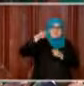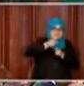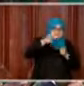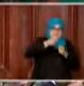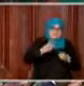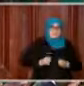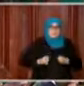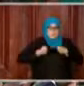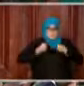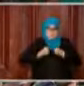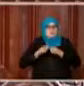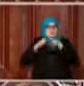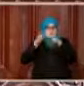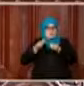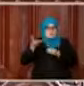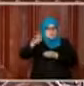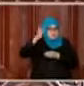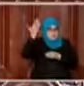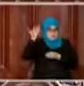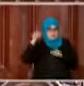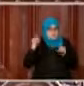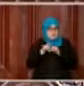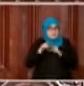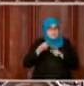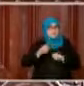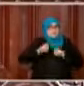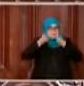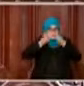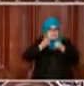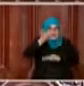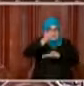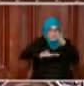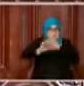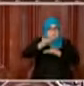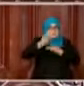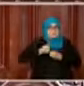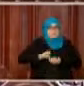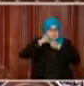مستعد لأن يفتديه بالعمل والمال.